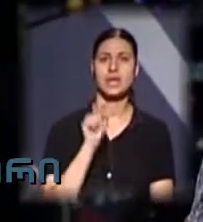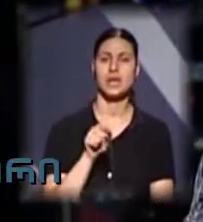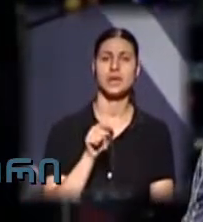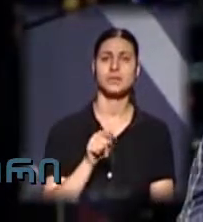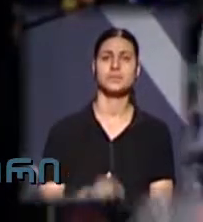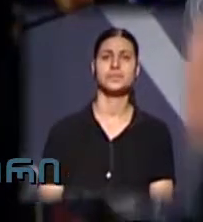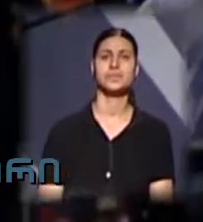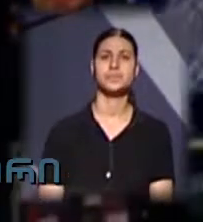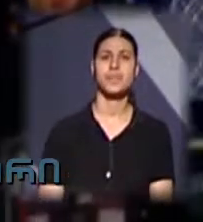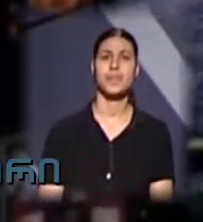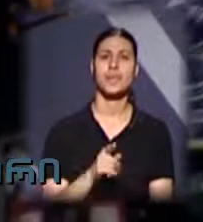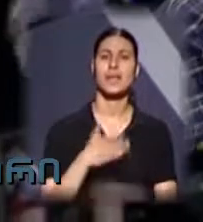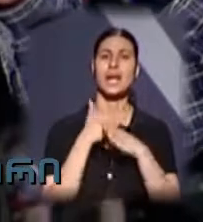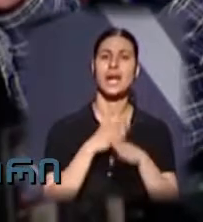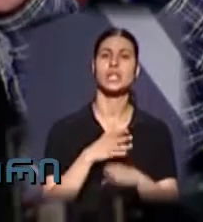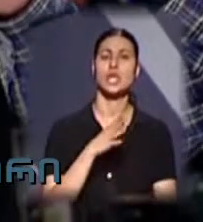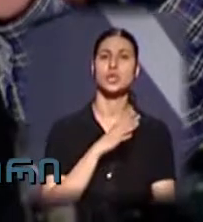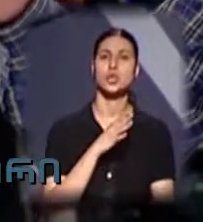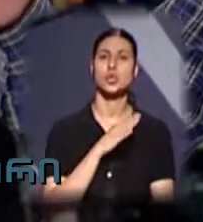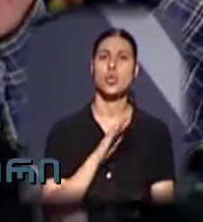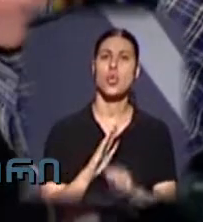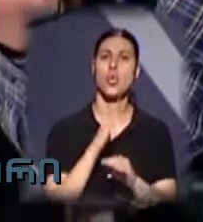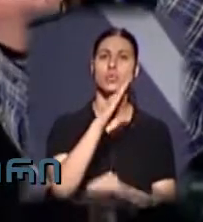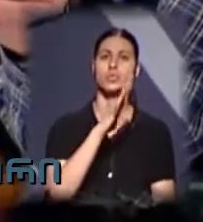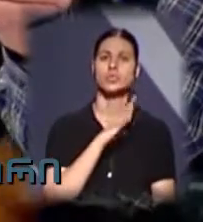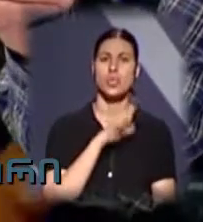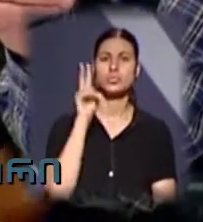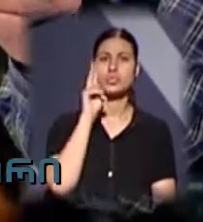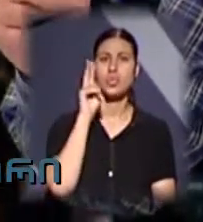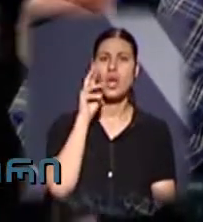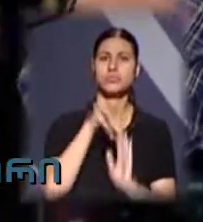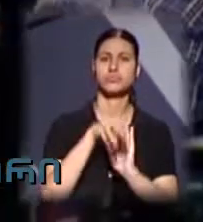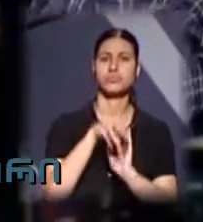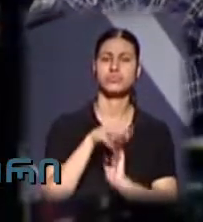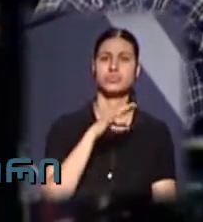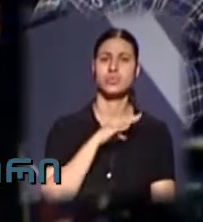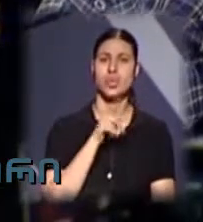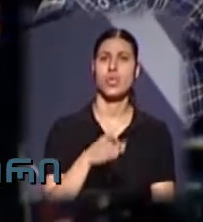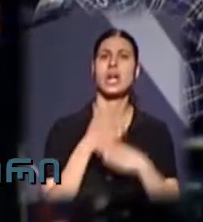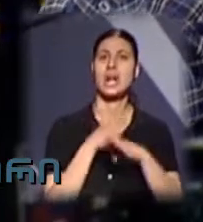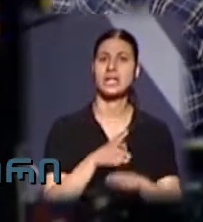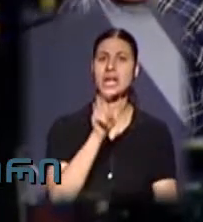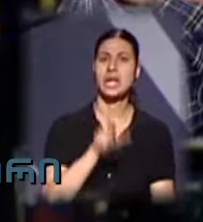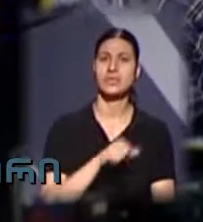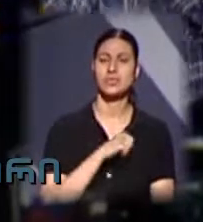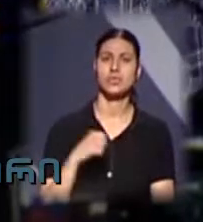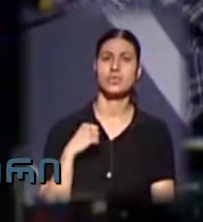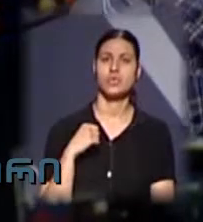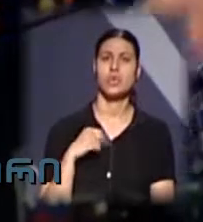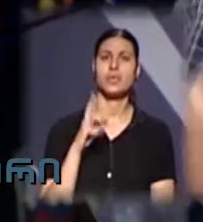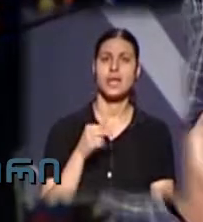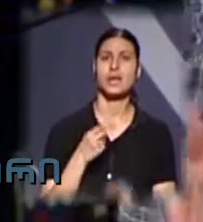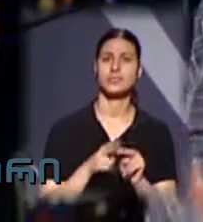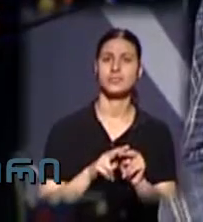რასაც ადამიანები აკეთებენ. მან გატეხილი იყო ზევით, იყო გადიოდა კანალიზაციის მილი, რომელიც გატეხა იქ ადგილობრივმა მოსახლეობამ და